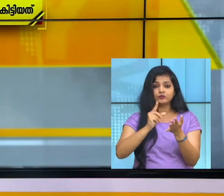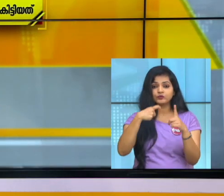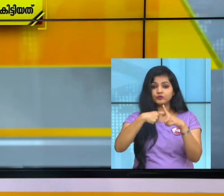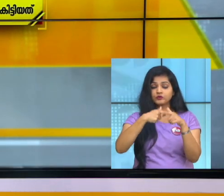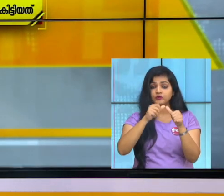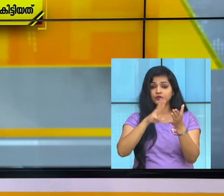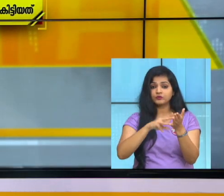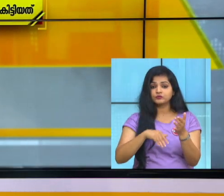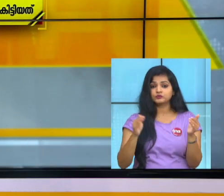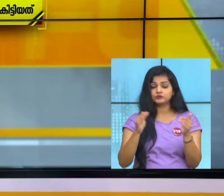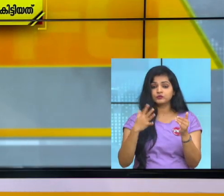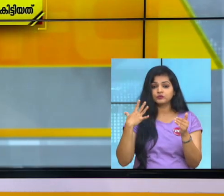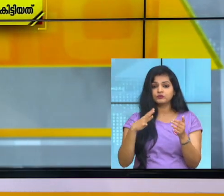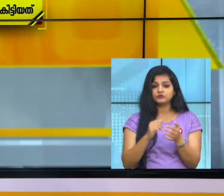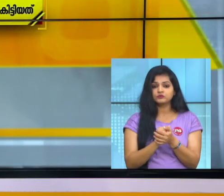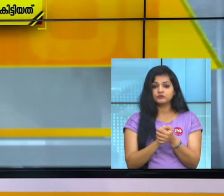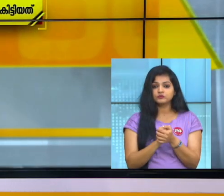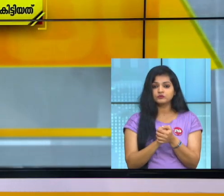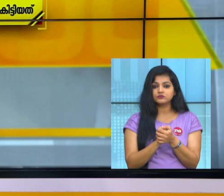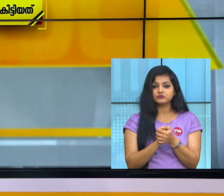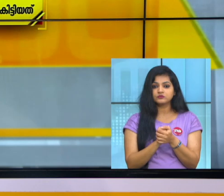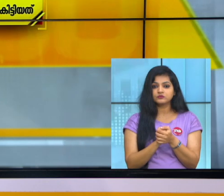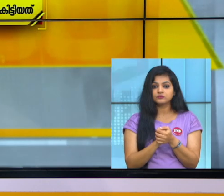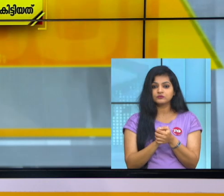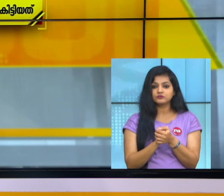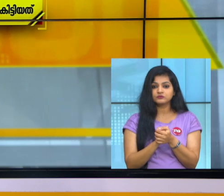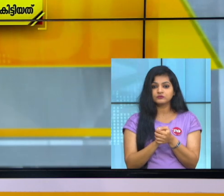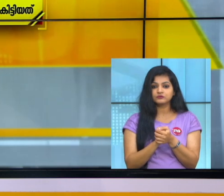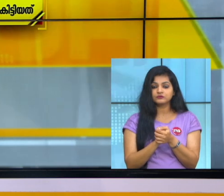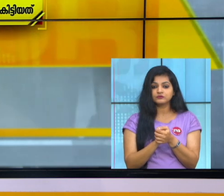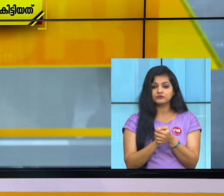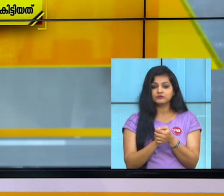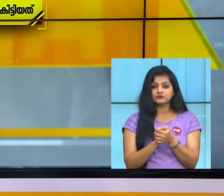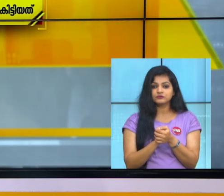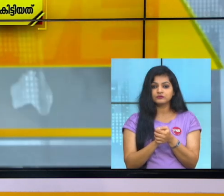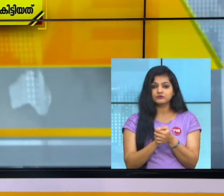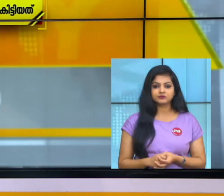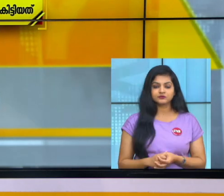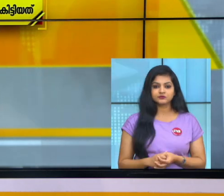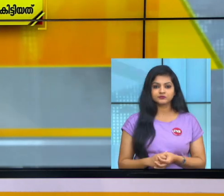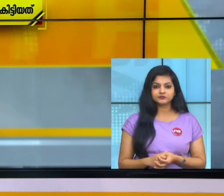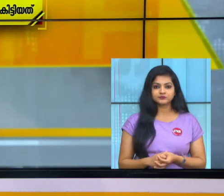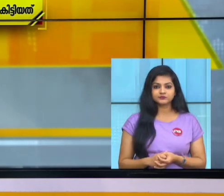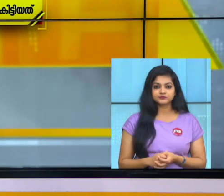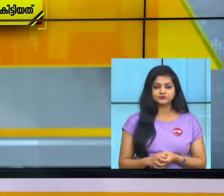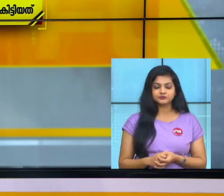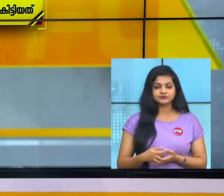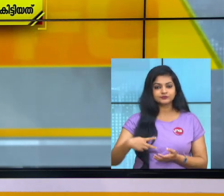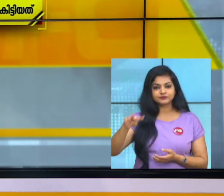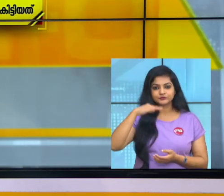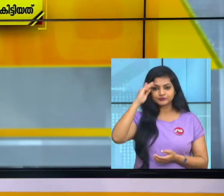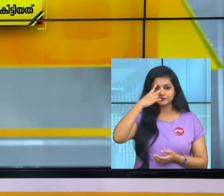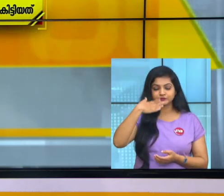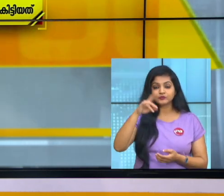മണാശ്ശേരിയിൽ മിനിലോറി മരത്തിലിടിച്ച അപകടം എന്നുള്ള വിവരം പുറത്തു വരുന്നുണ്ട്. അതിലേക്ക് വരാം ചെറിയൊരു ഇടവേളയ്ക്ക് ശേഷം. വാർത്തകളിലേക്ക്